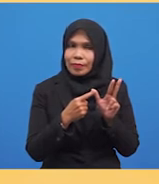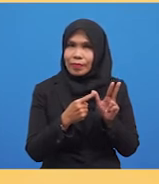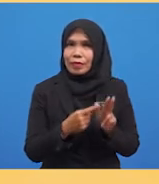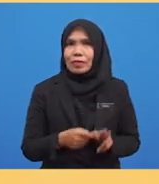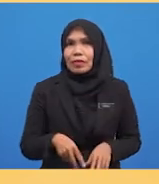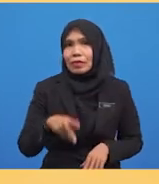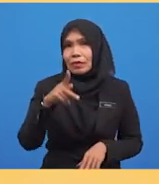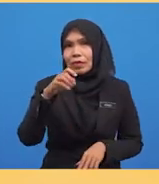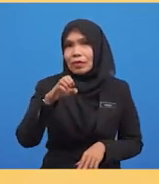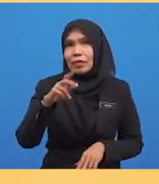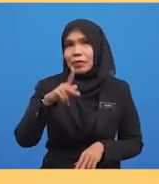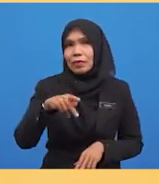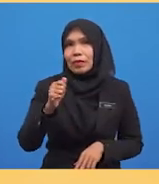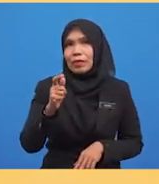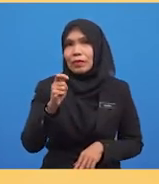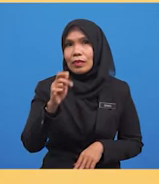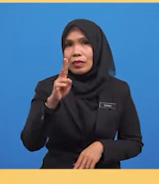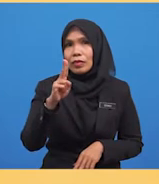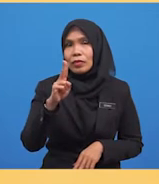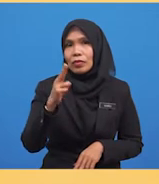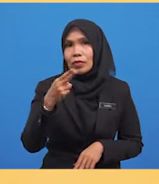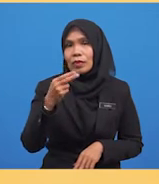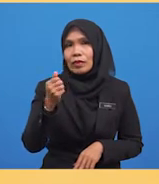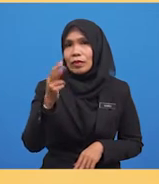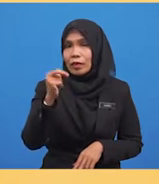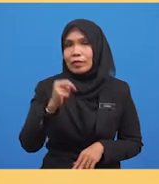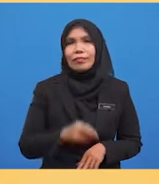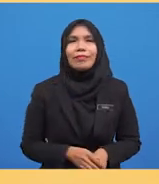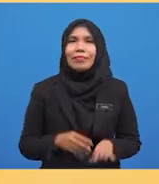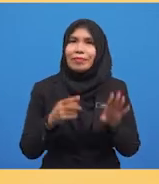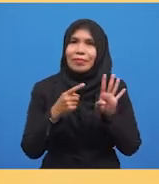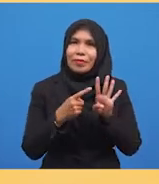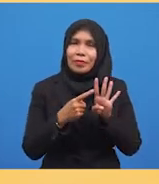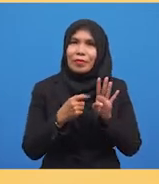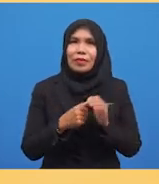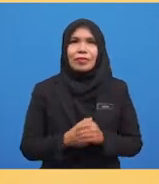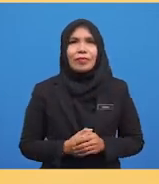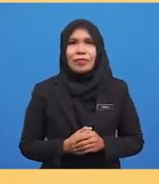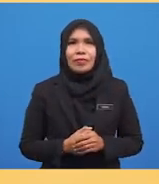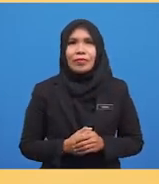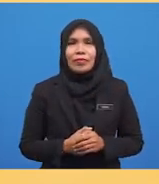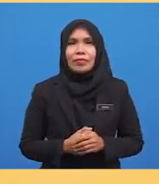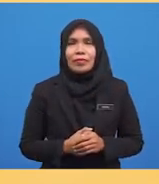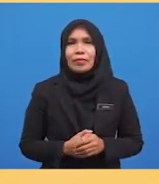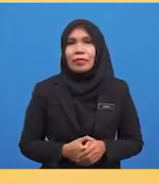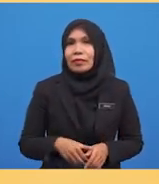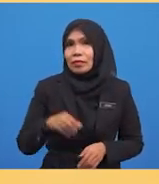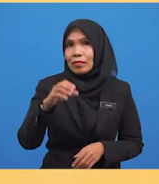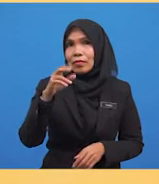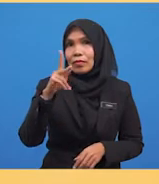kepatuhan. Dan nilai keempat daripada seloka ini ialah nilai